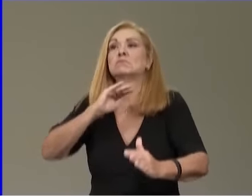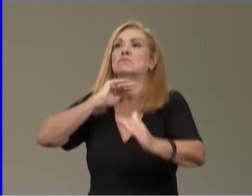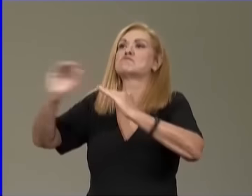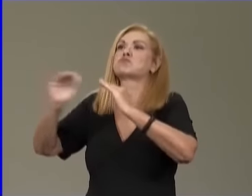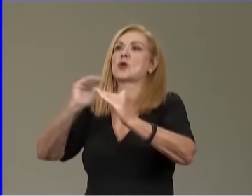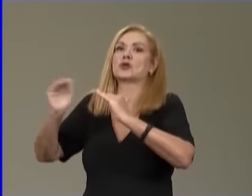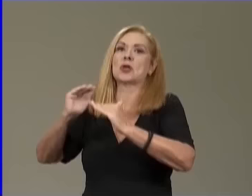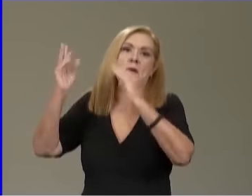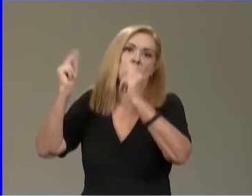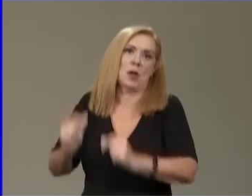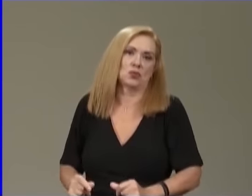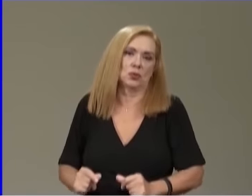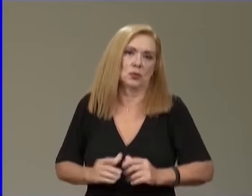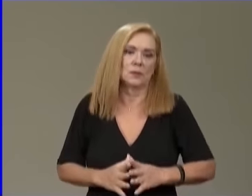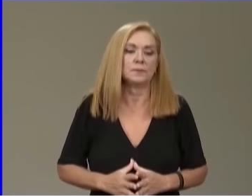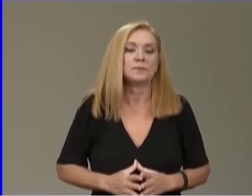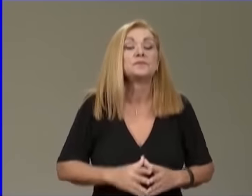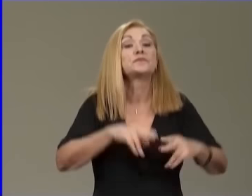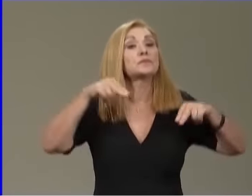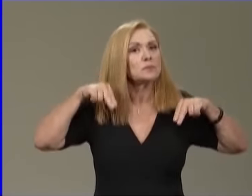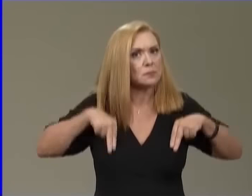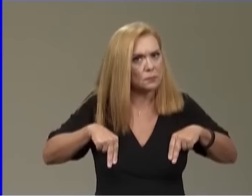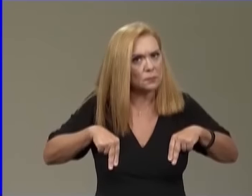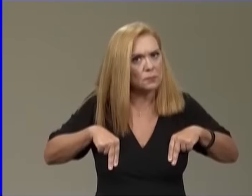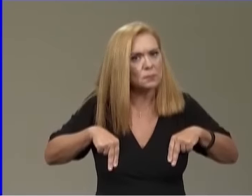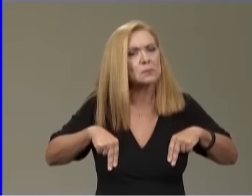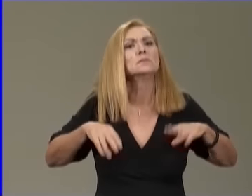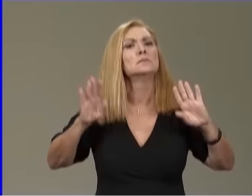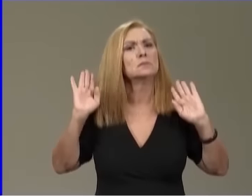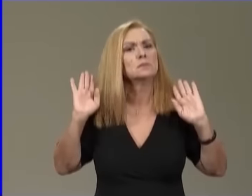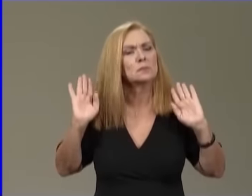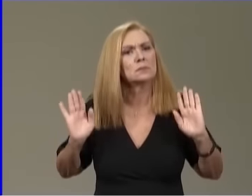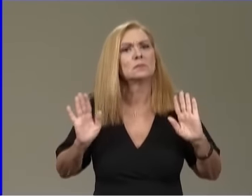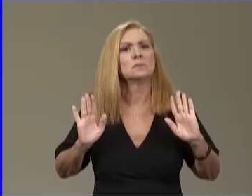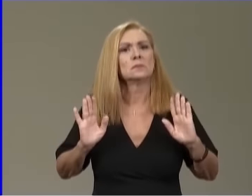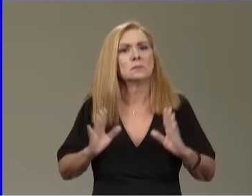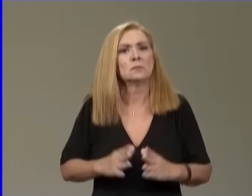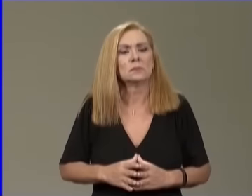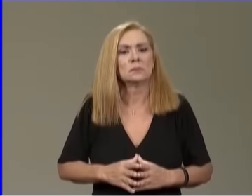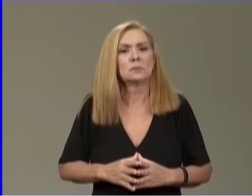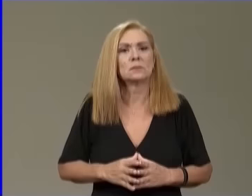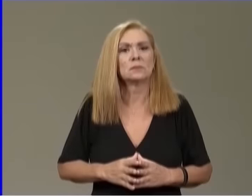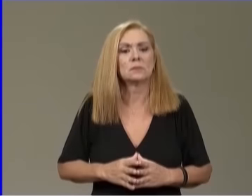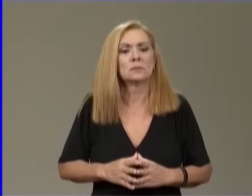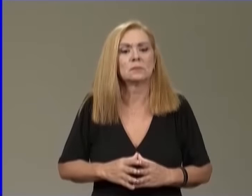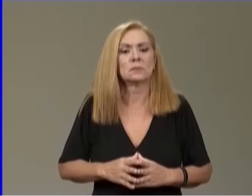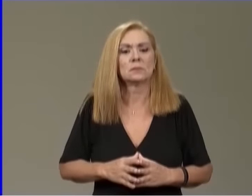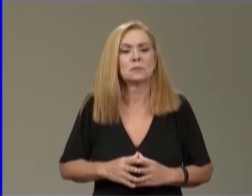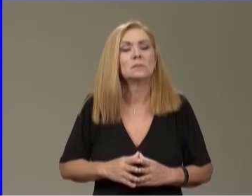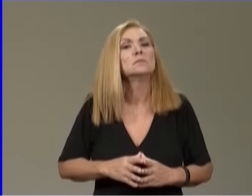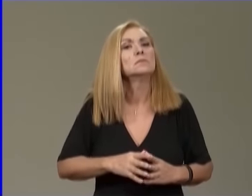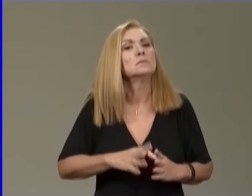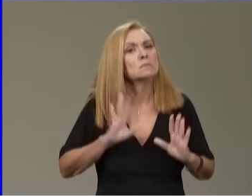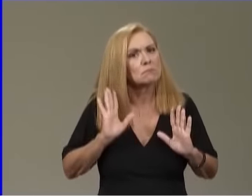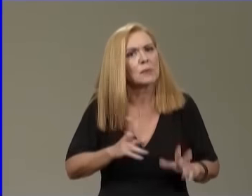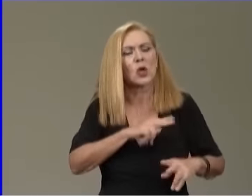προστατεύσουν. Το κράτος, ωστόσο, θα κάνει την δικιά του